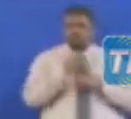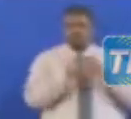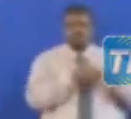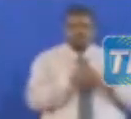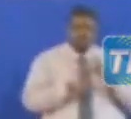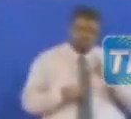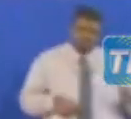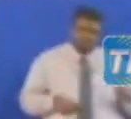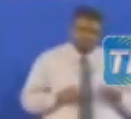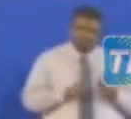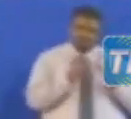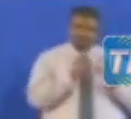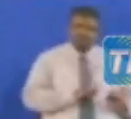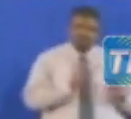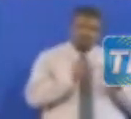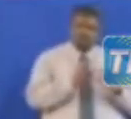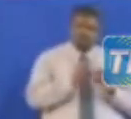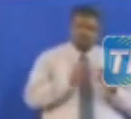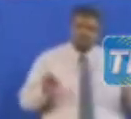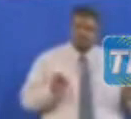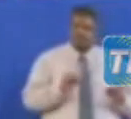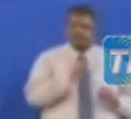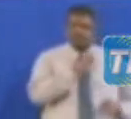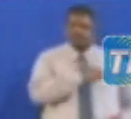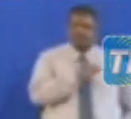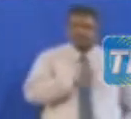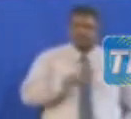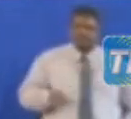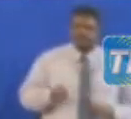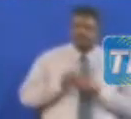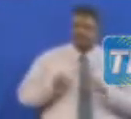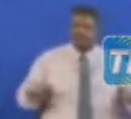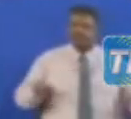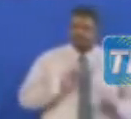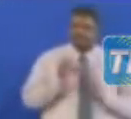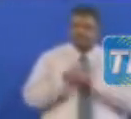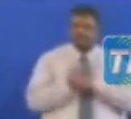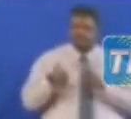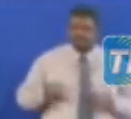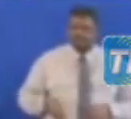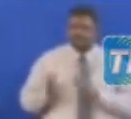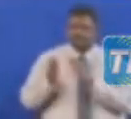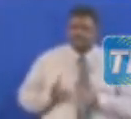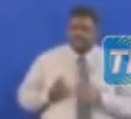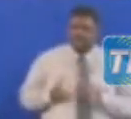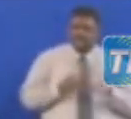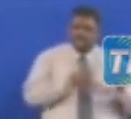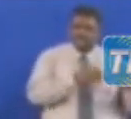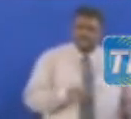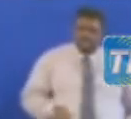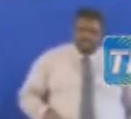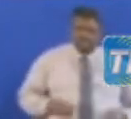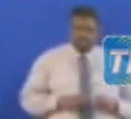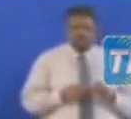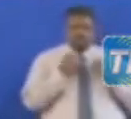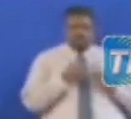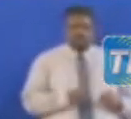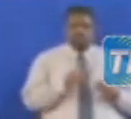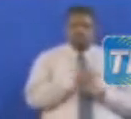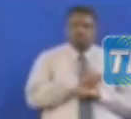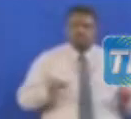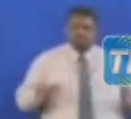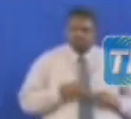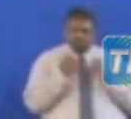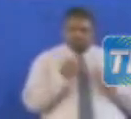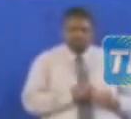mradi, itaboresha usafi wa mazingira katika mtandao wa wakala wa mabasi yaendayo haraka, itadumisha usalama